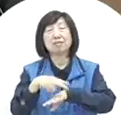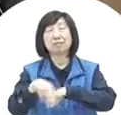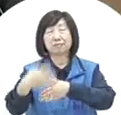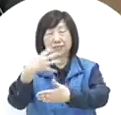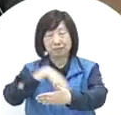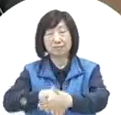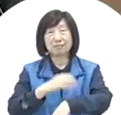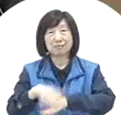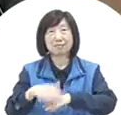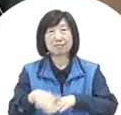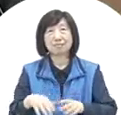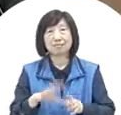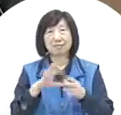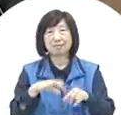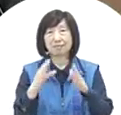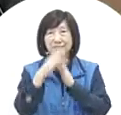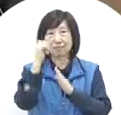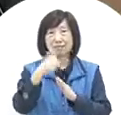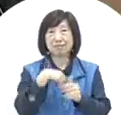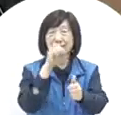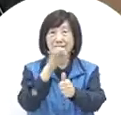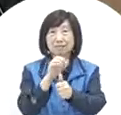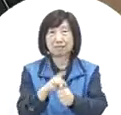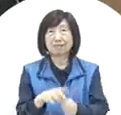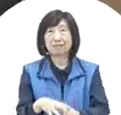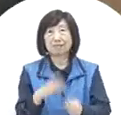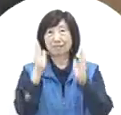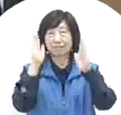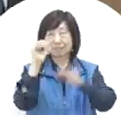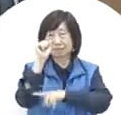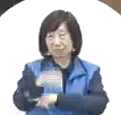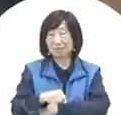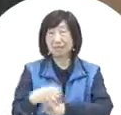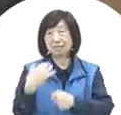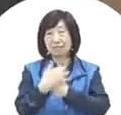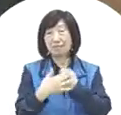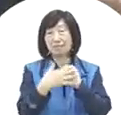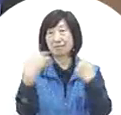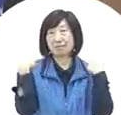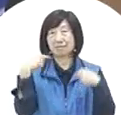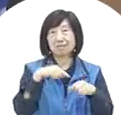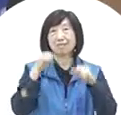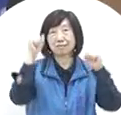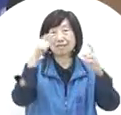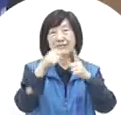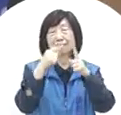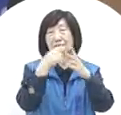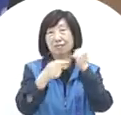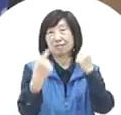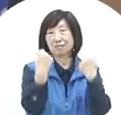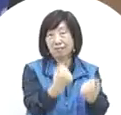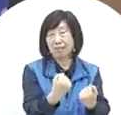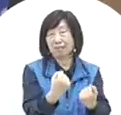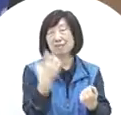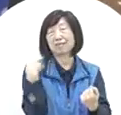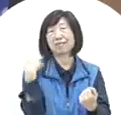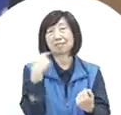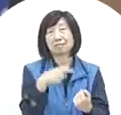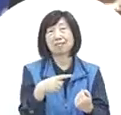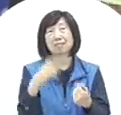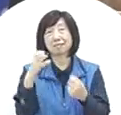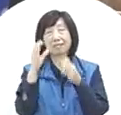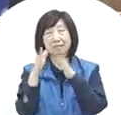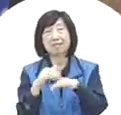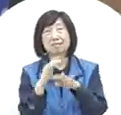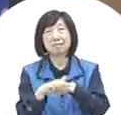所以局长，我要求你正式承诺我保有现在的运动人口，好或不好。 我们方向就是都纳